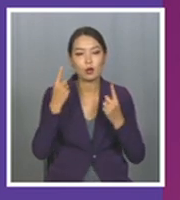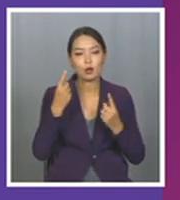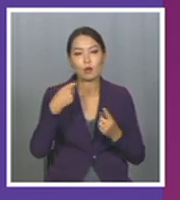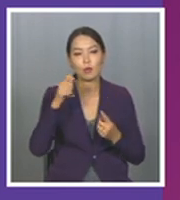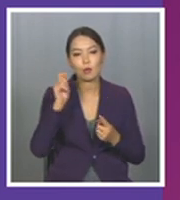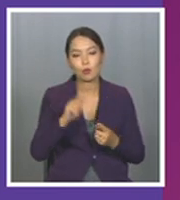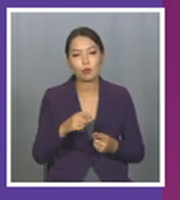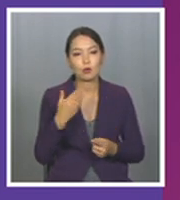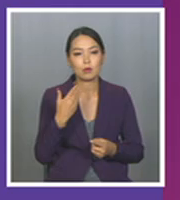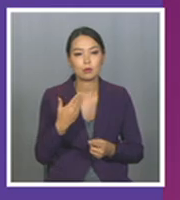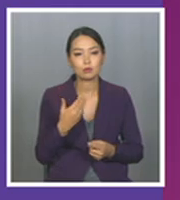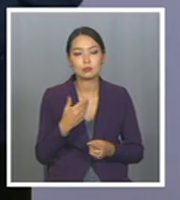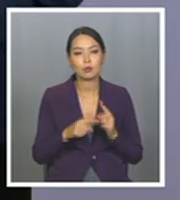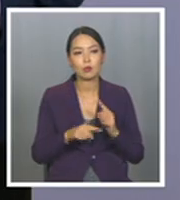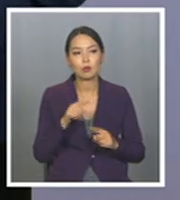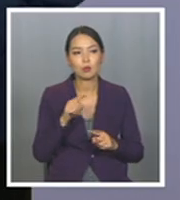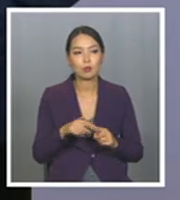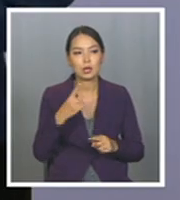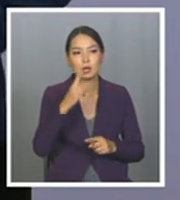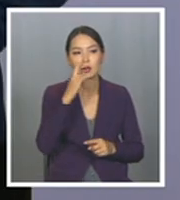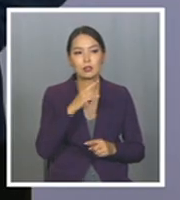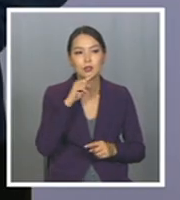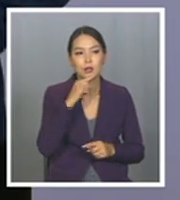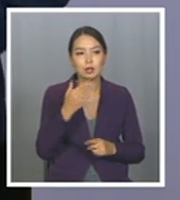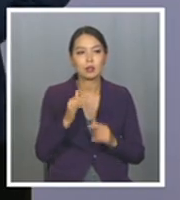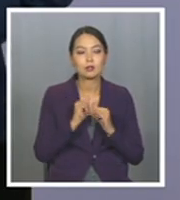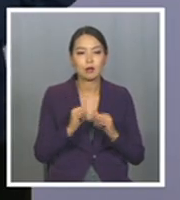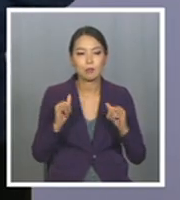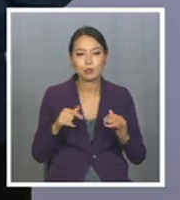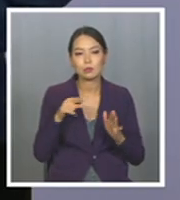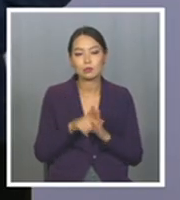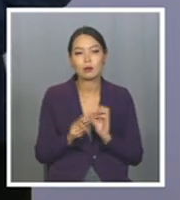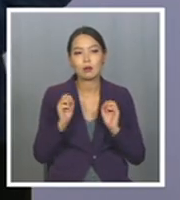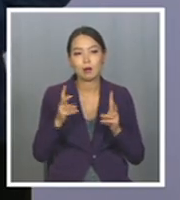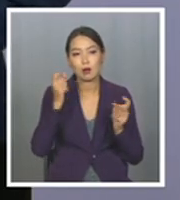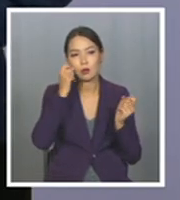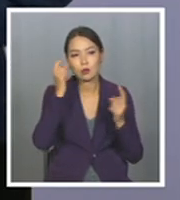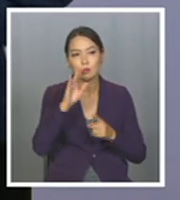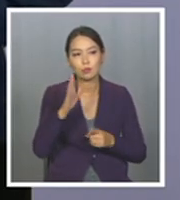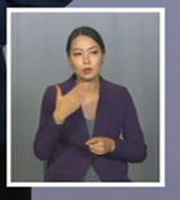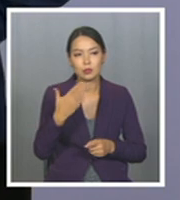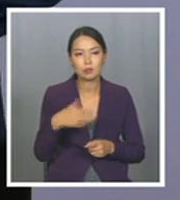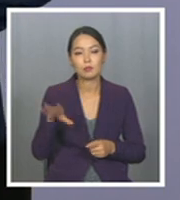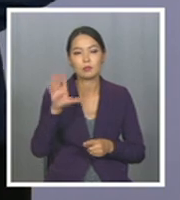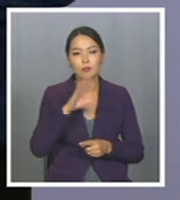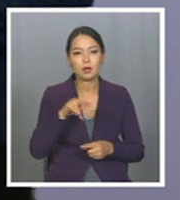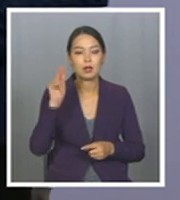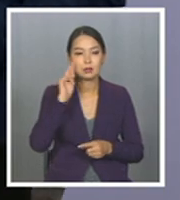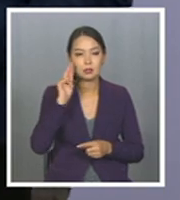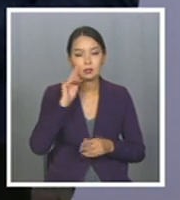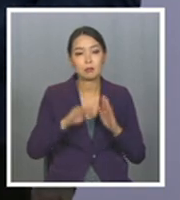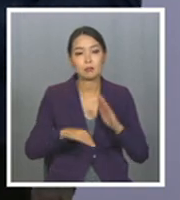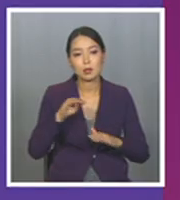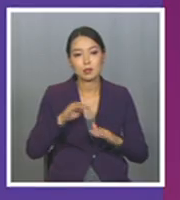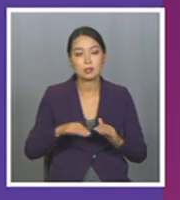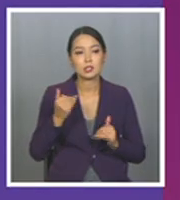Қазақстанның экономикалық даму ерекшеліктерін талдау болып табылады. Әрбір сабақ зерттеу сабақ екендігі белгілі. Ендеше бүгінгі зерттеу